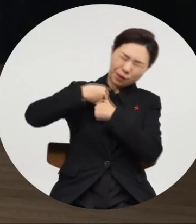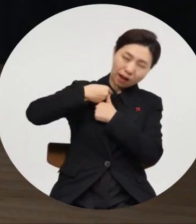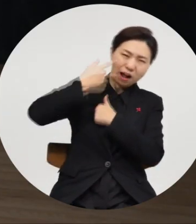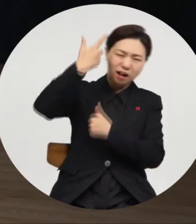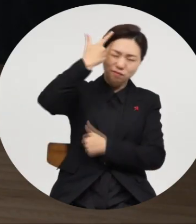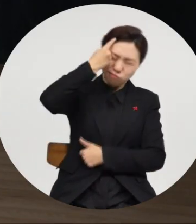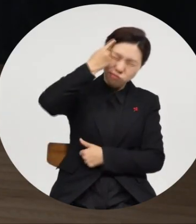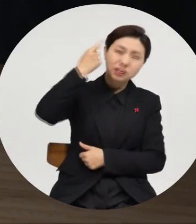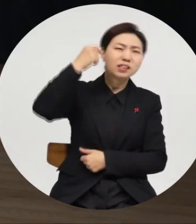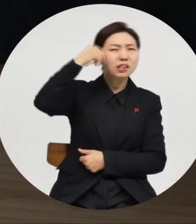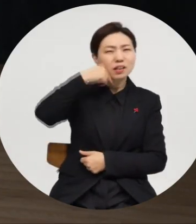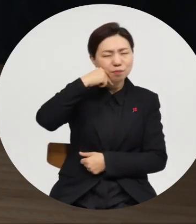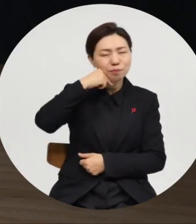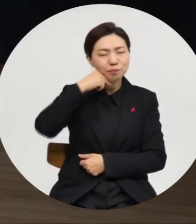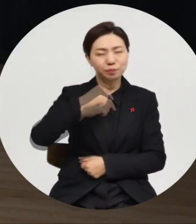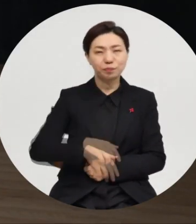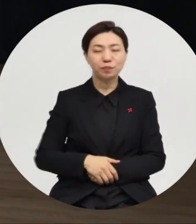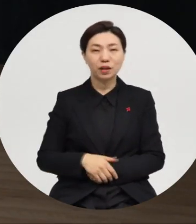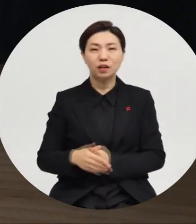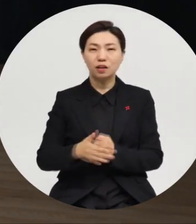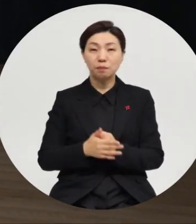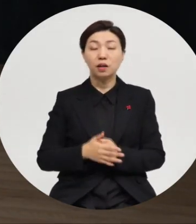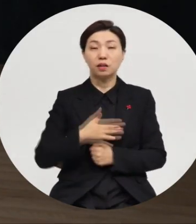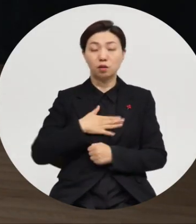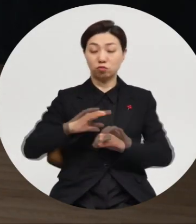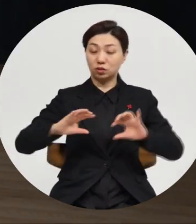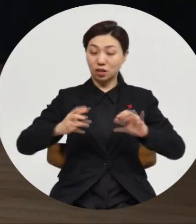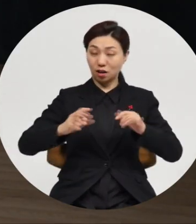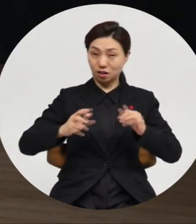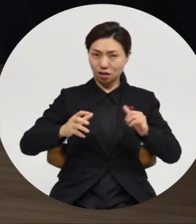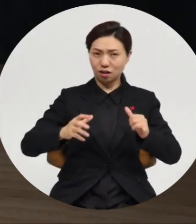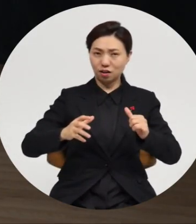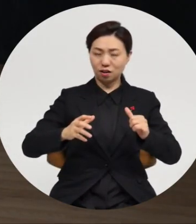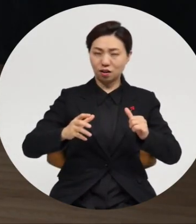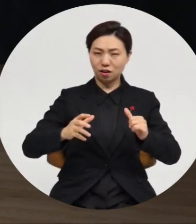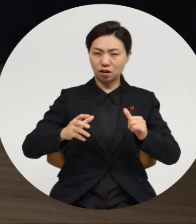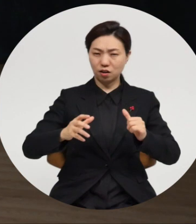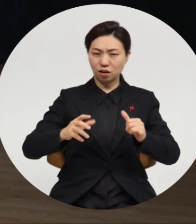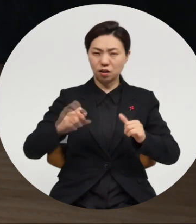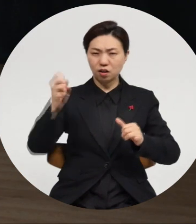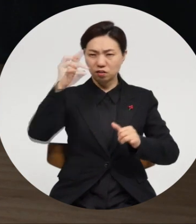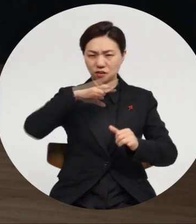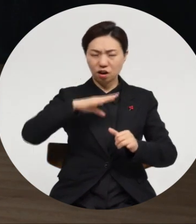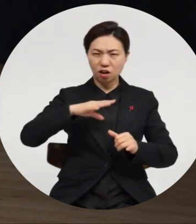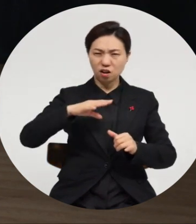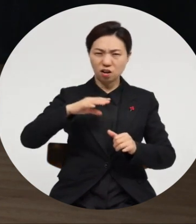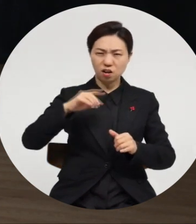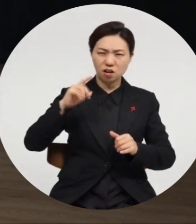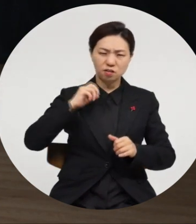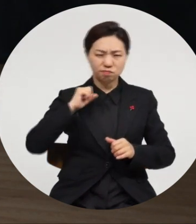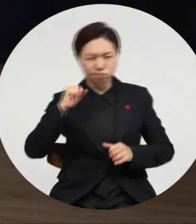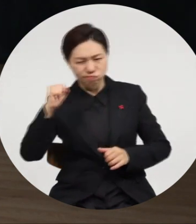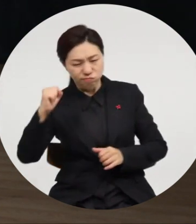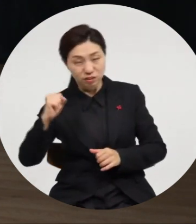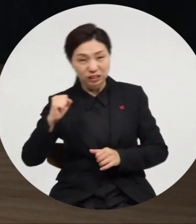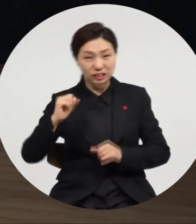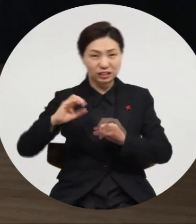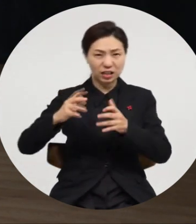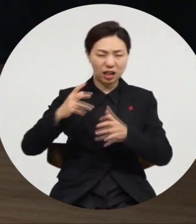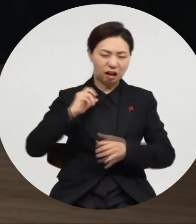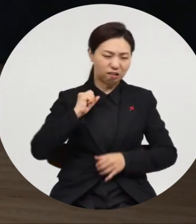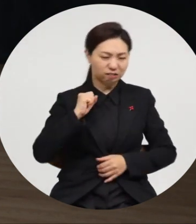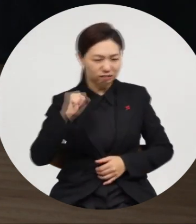계속 세뇌시키지 않았나 이런 생각이 들면서 나도 세상이 휘두르는 대로